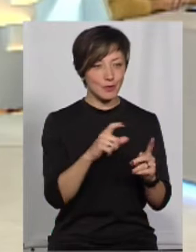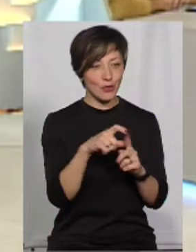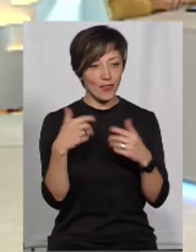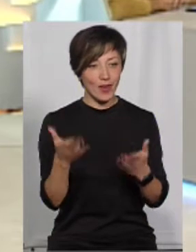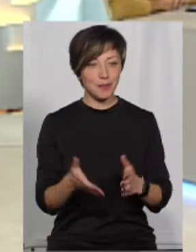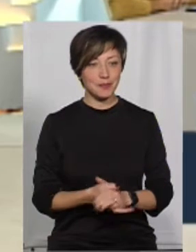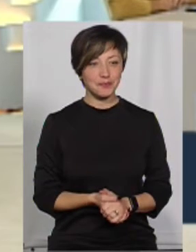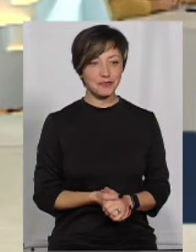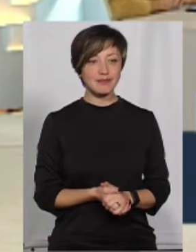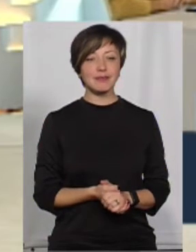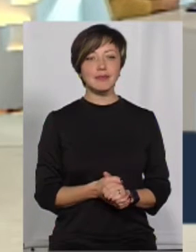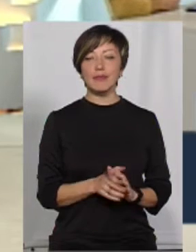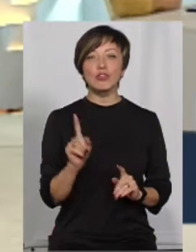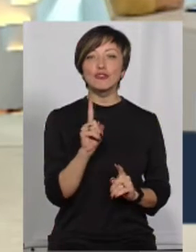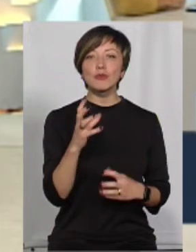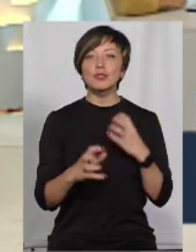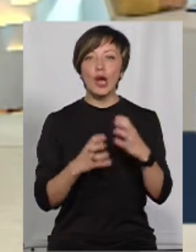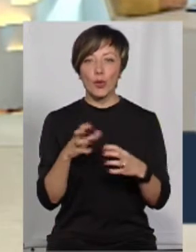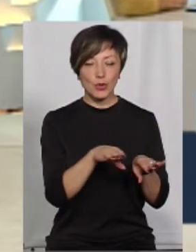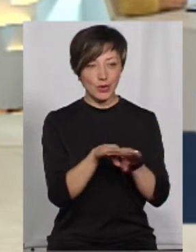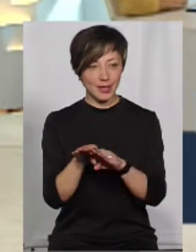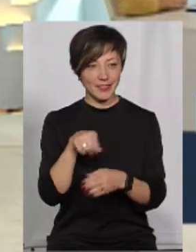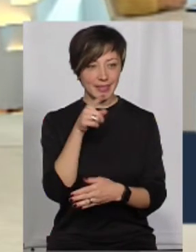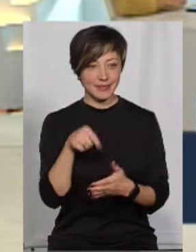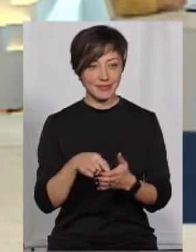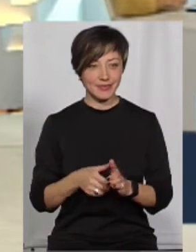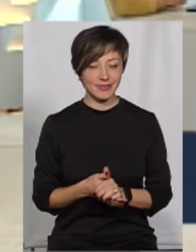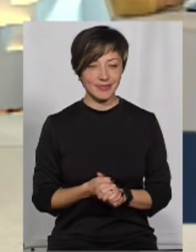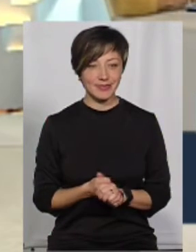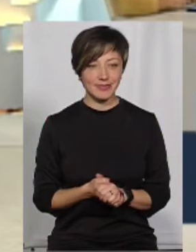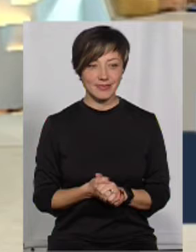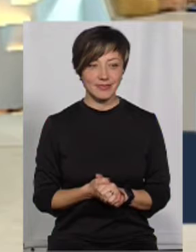вам. Що стосовно міжнародного рівня?